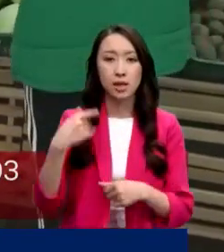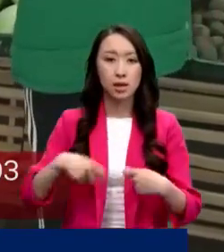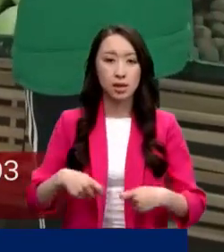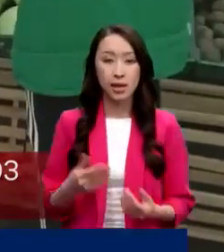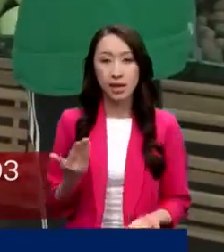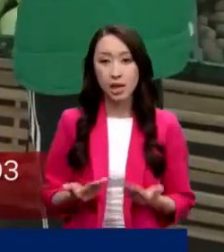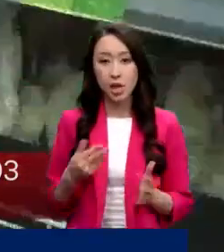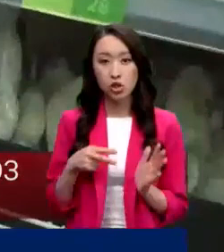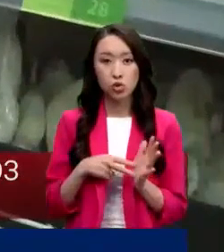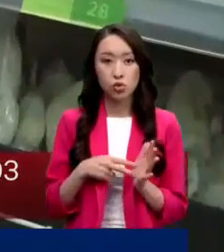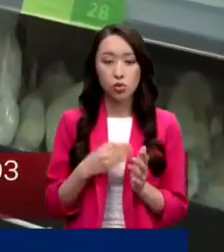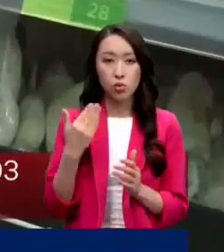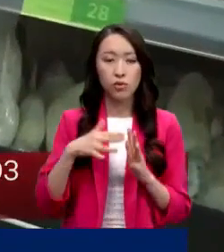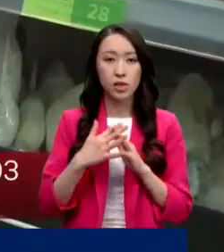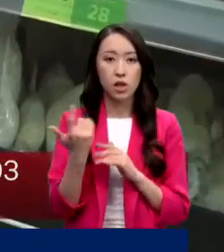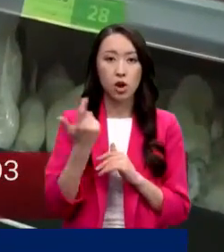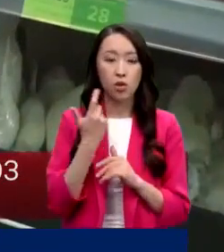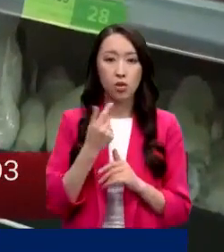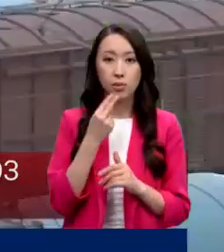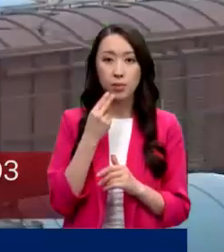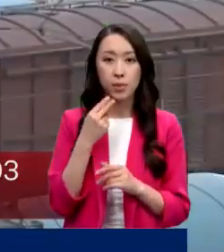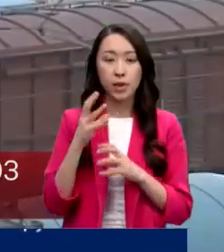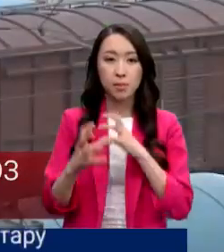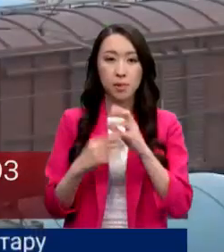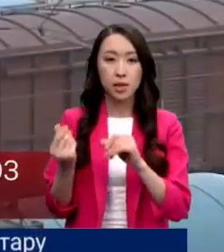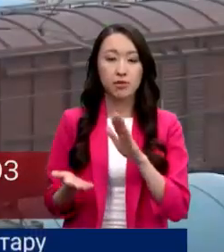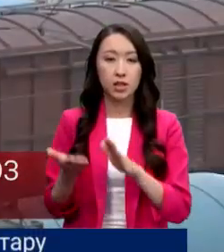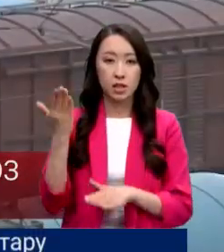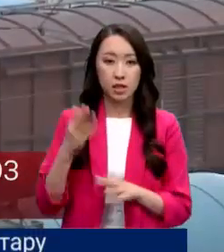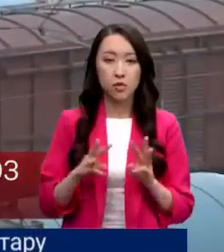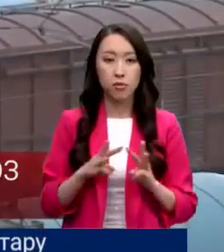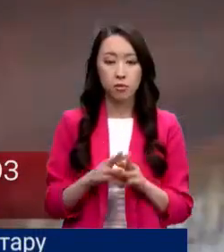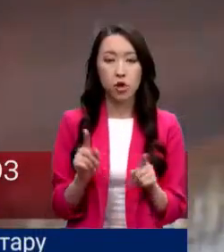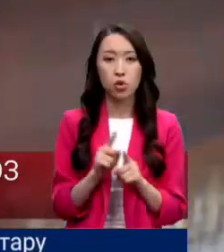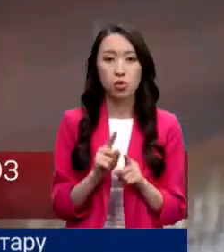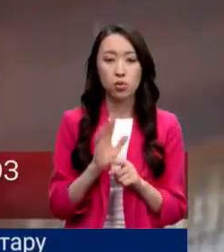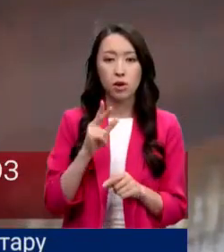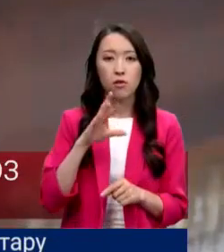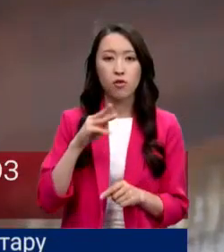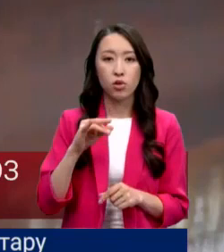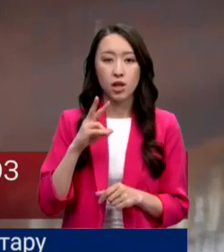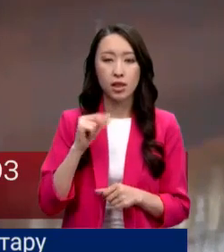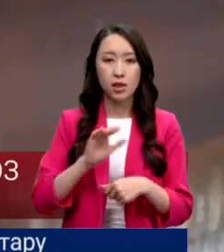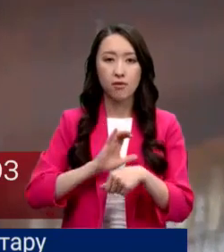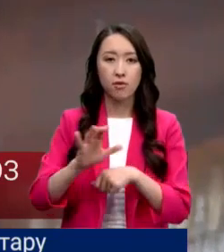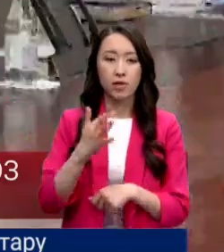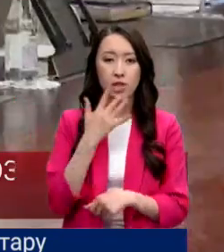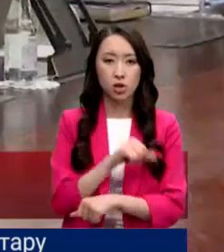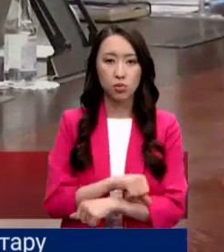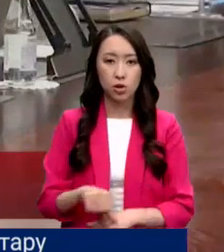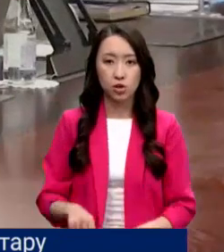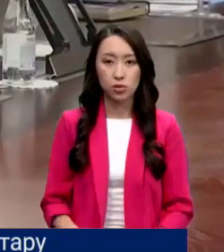Если стоимость какой-то сельхозпродукции в мире взлетит, то чиновники намерены вводить квоту на вывоз ее за рубеж.